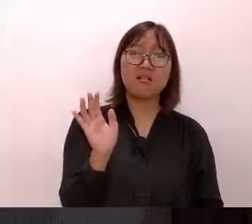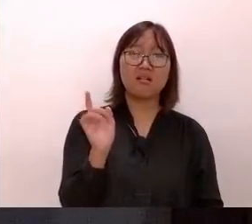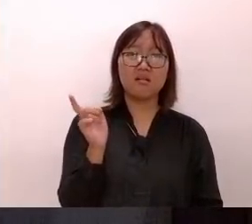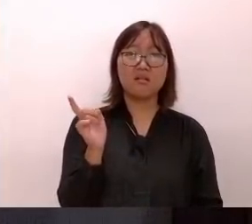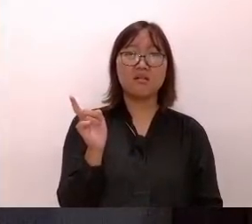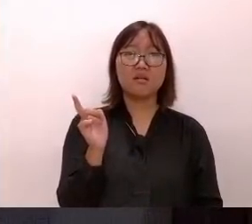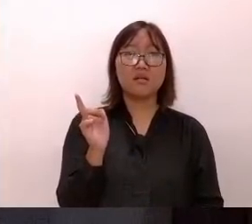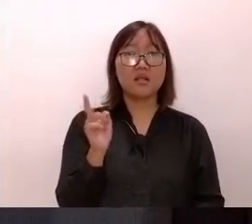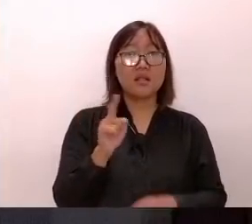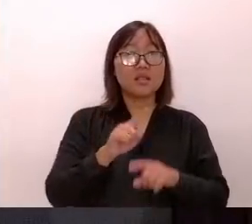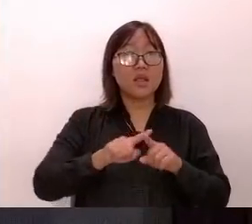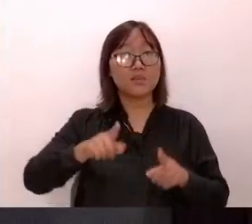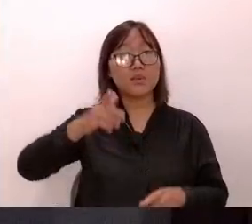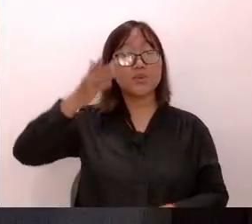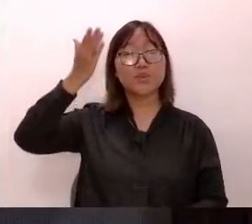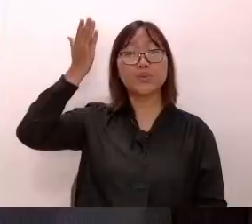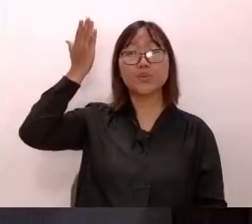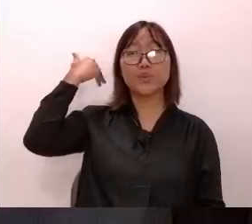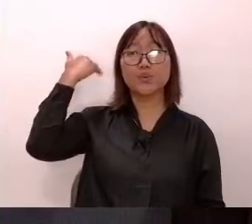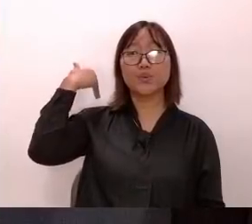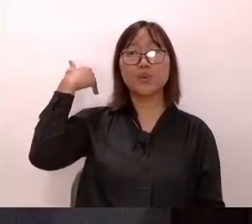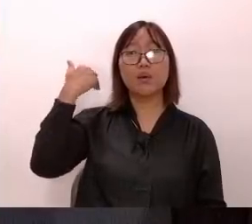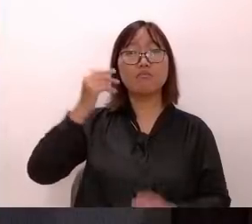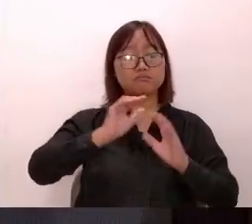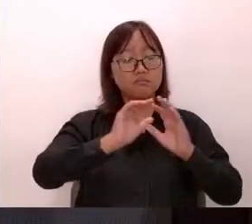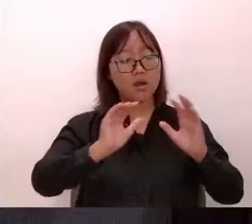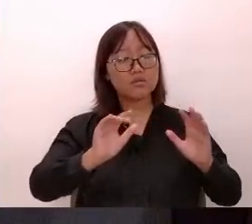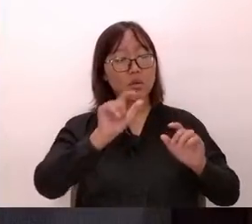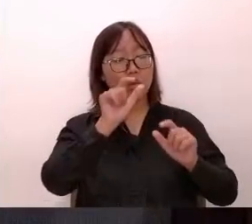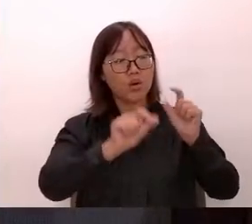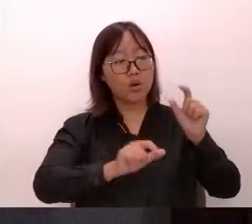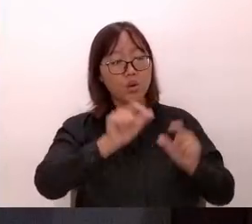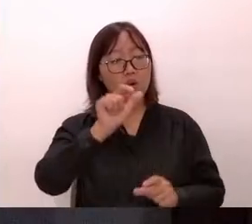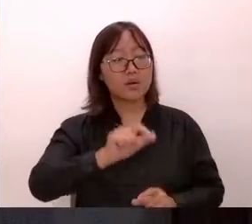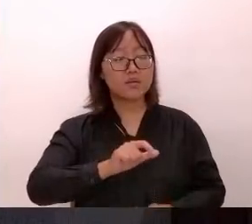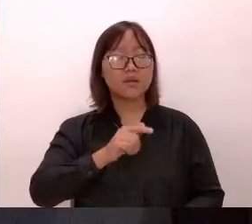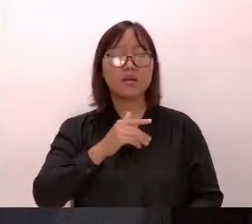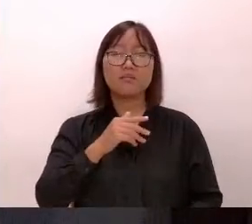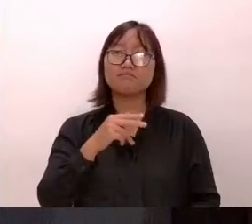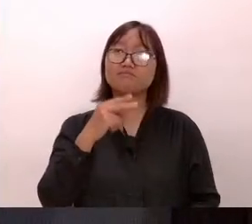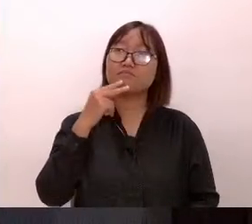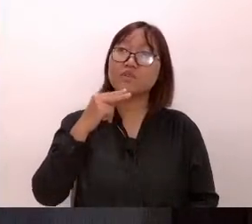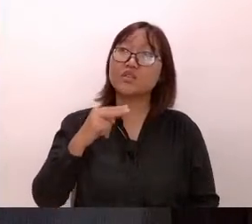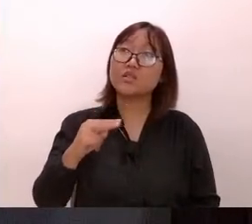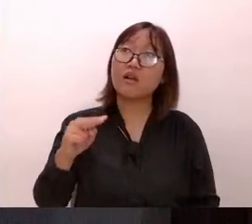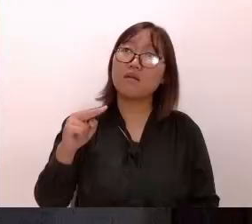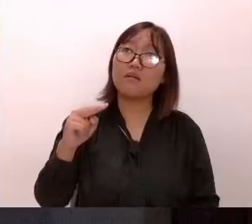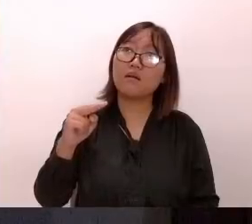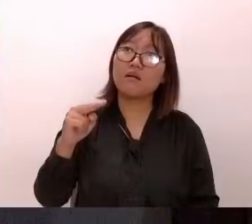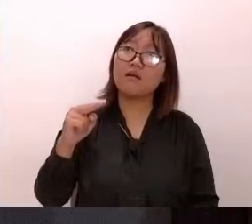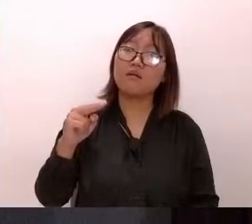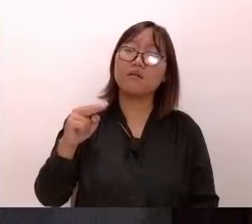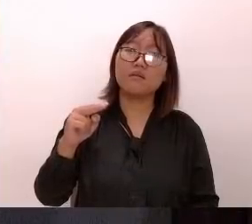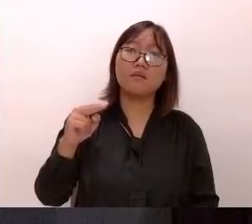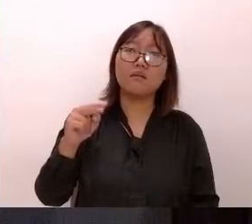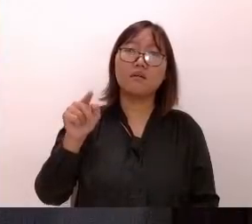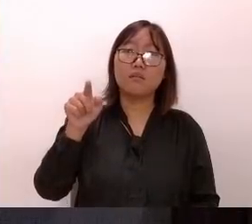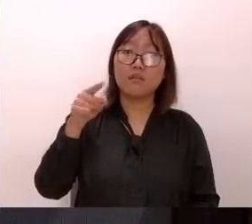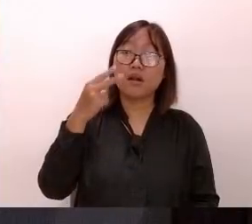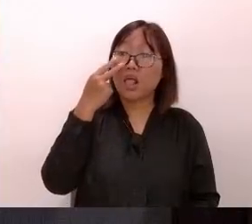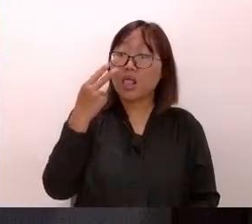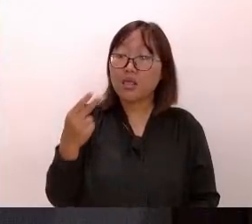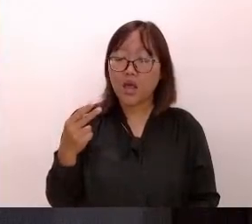secara langsung bahkan menyaksikan mukjizat-mukjizat nya tetapi keterlaluan mereka tak